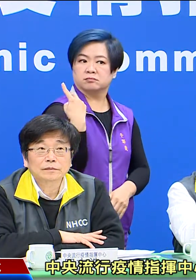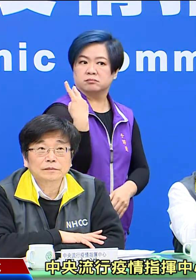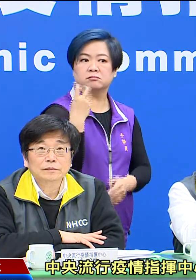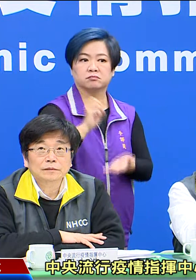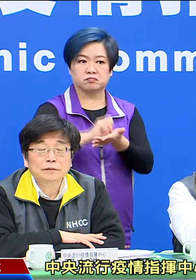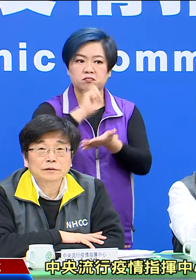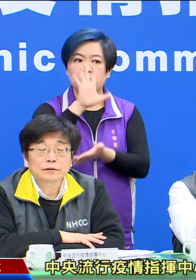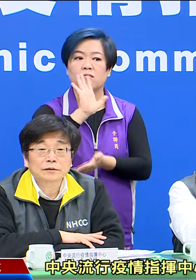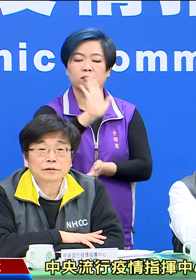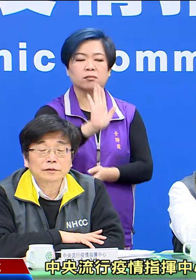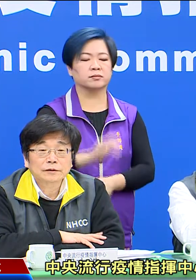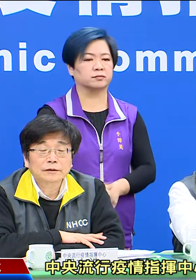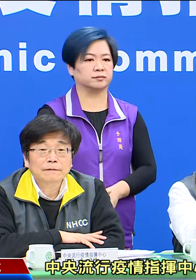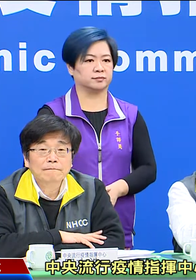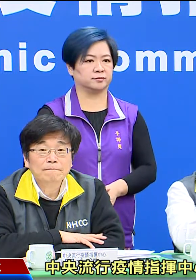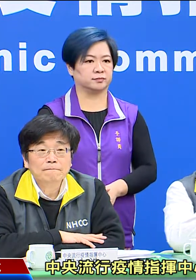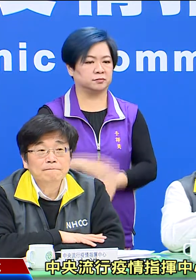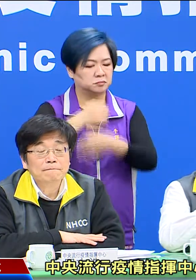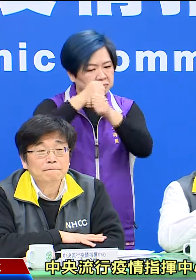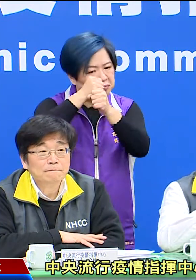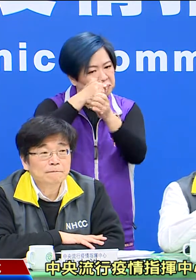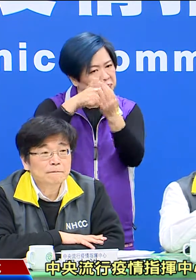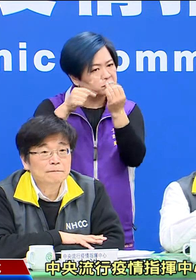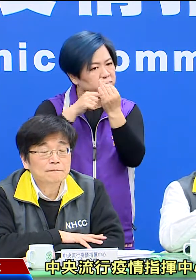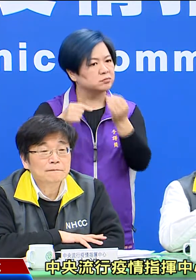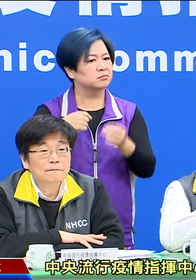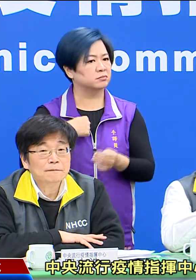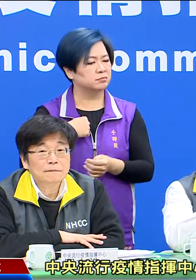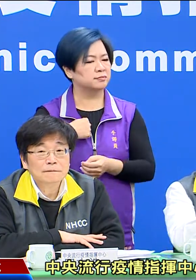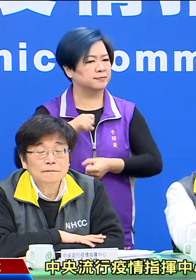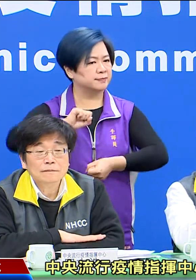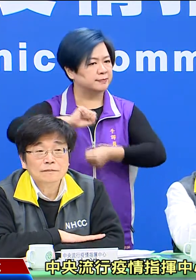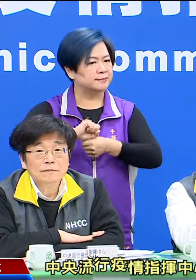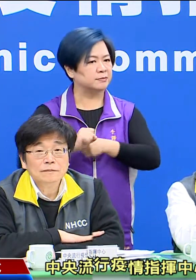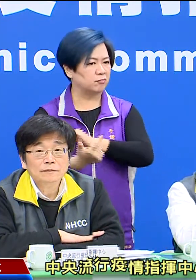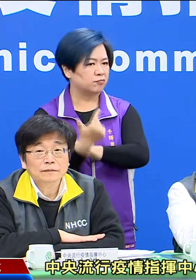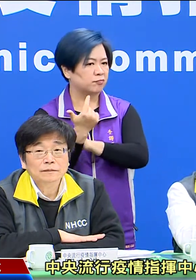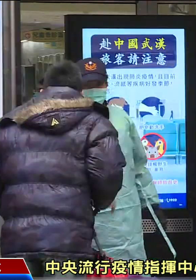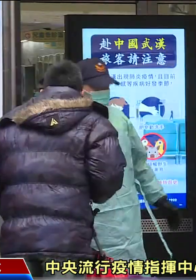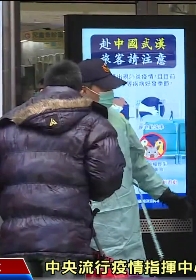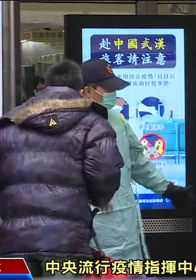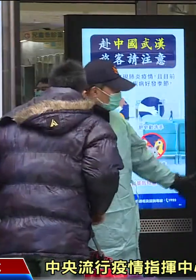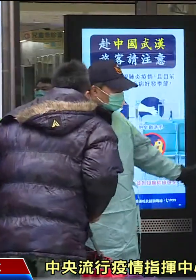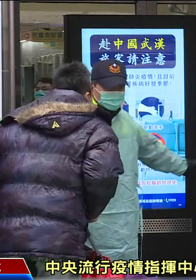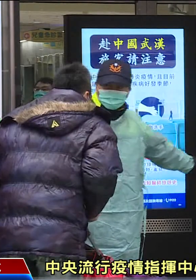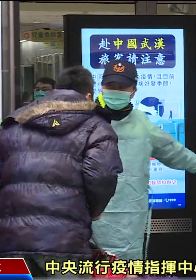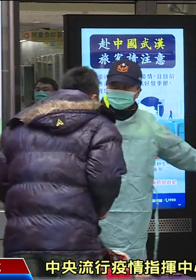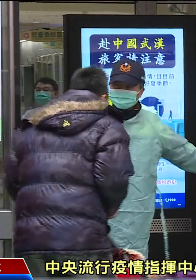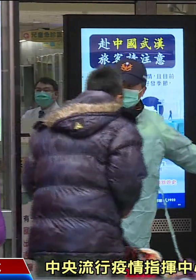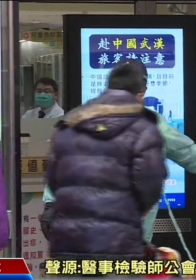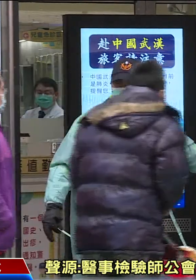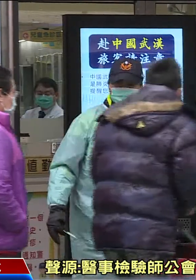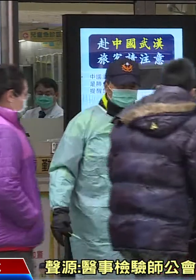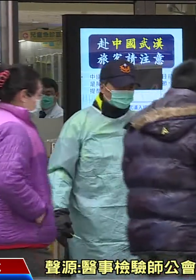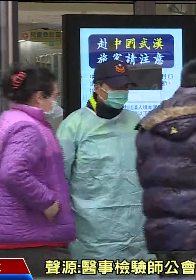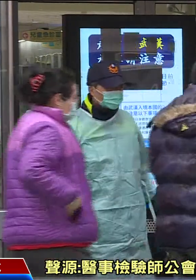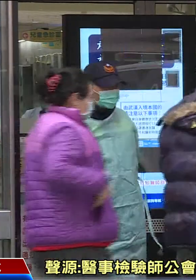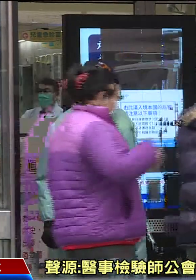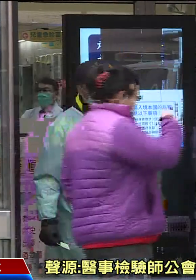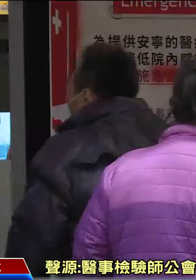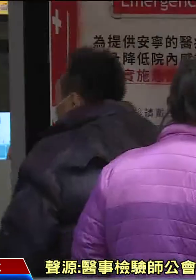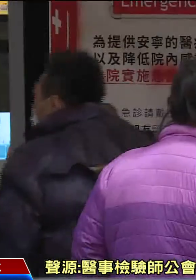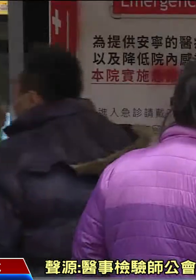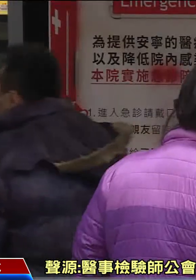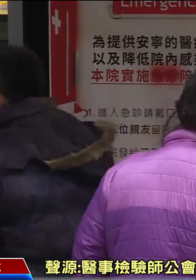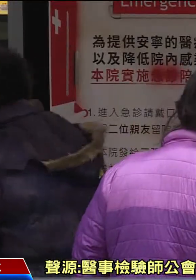也报告过。在检验的量能我也不断的加紧脚步在提升中， 我们目前正在协调配合政府扩